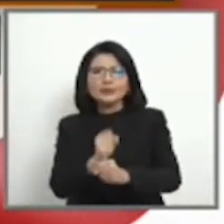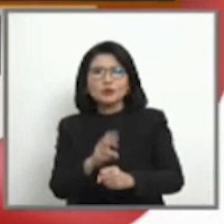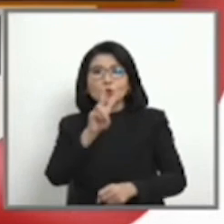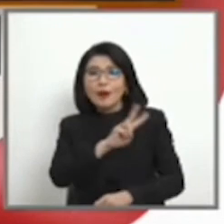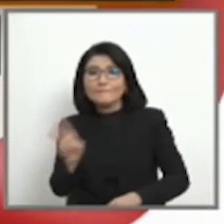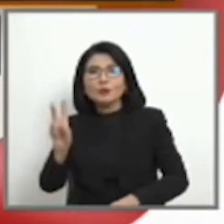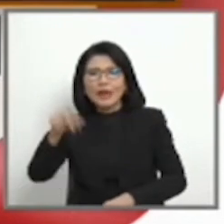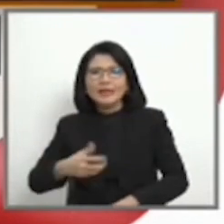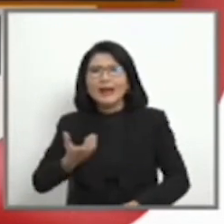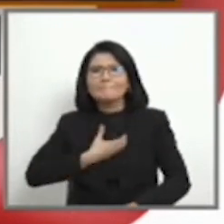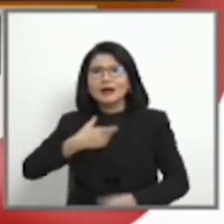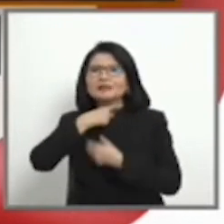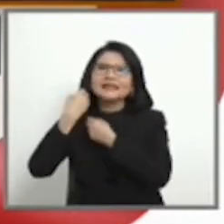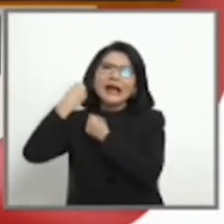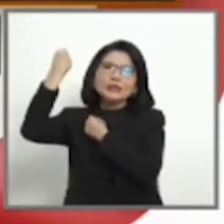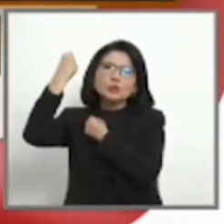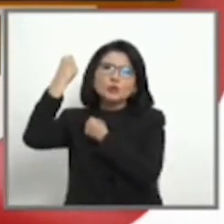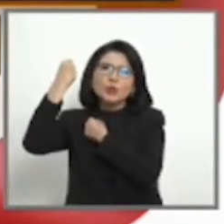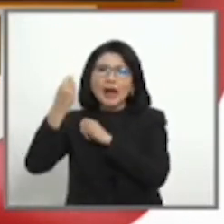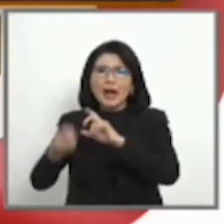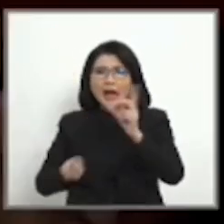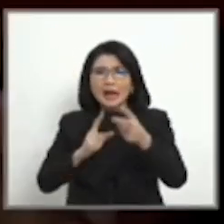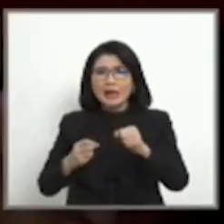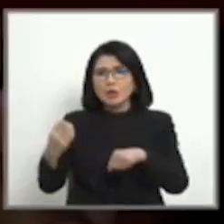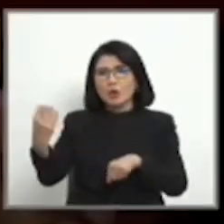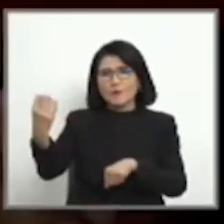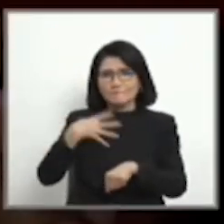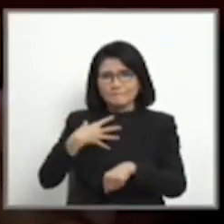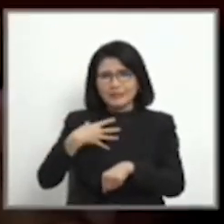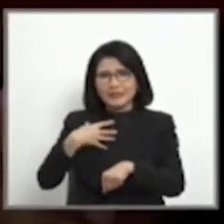Kalau tidak ada berita dari aktivis perempuan ini, kita tidak bisa bantu dan intervensi.